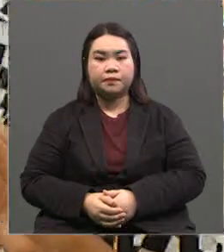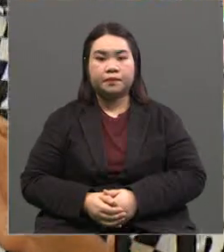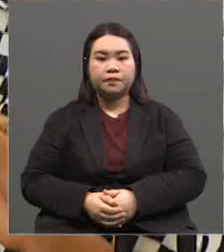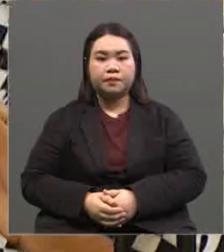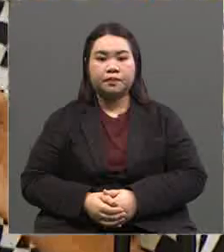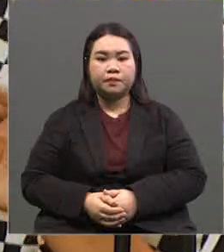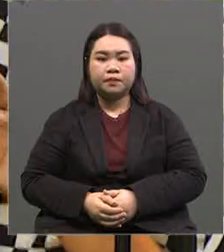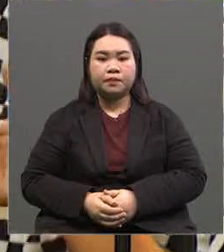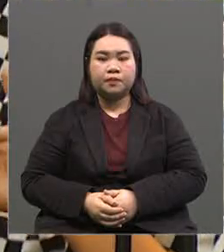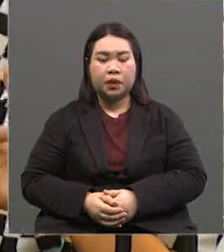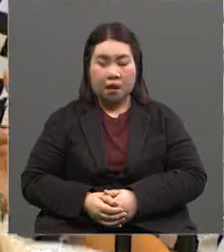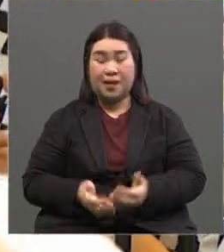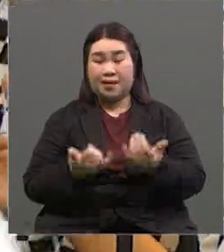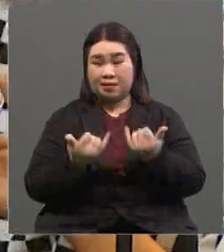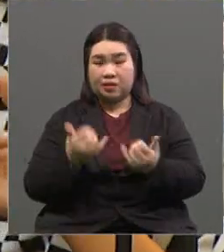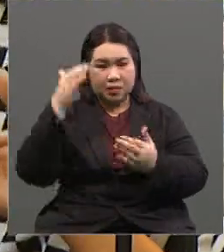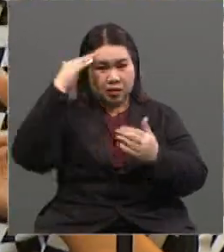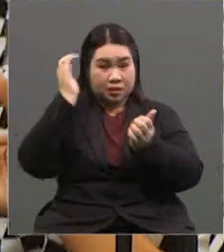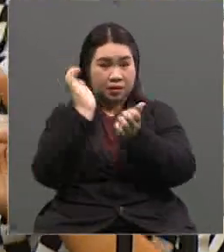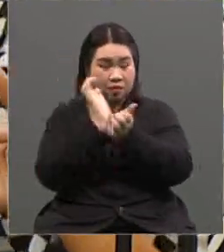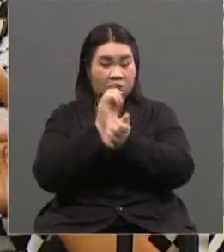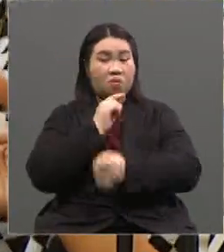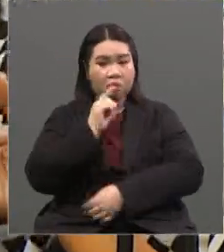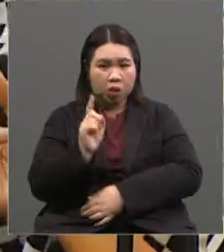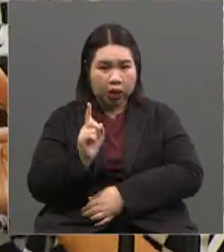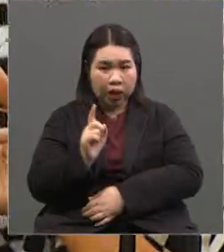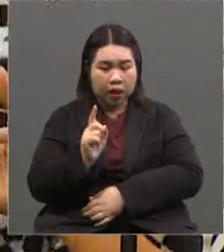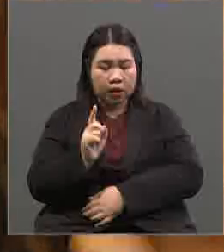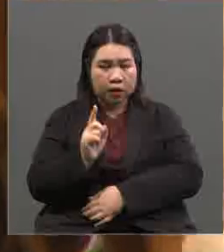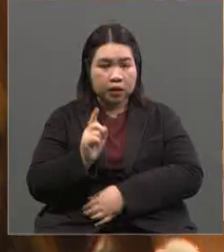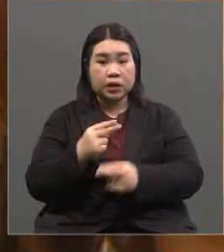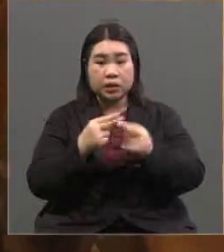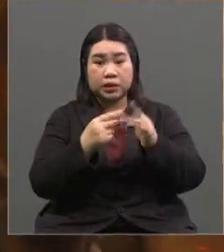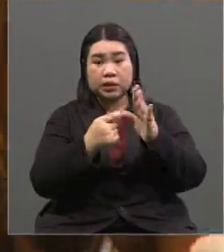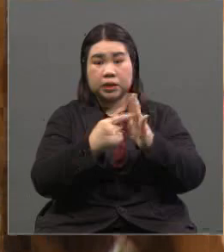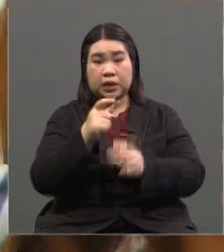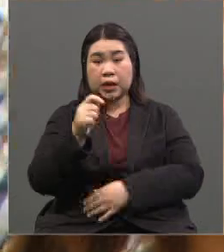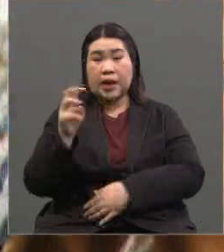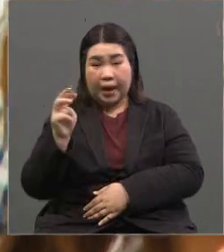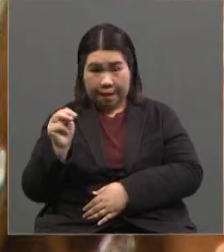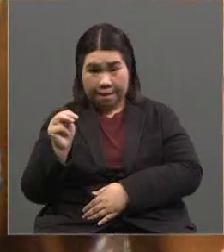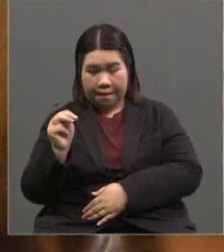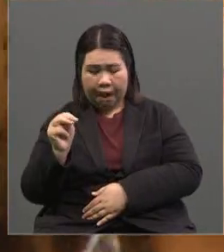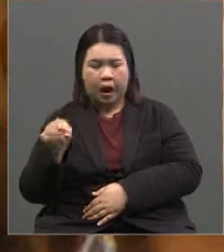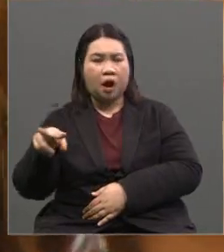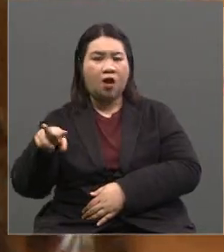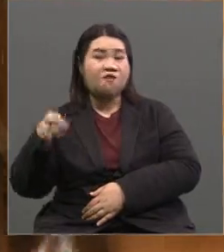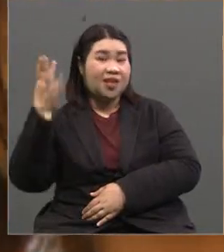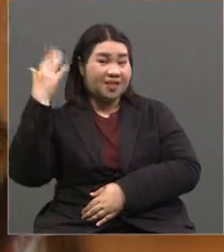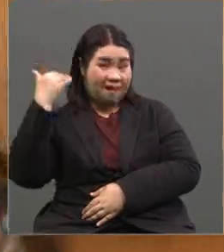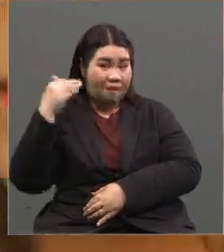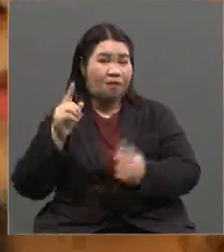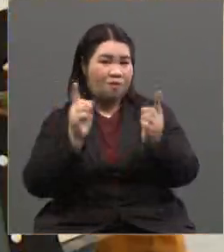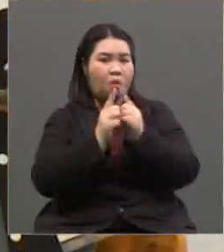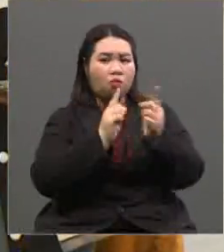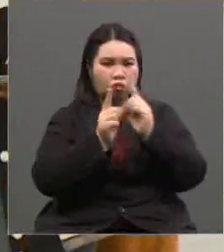นอกจากนี้ครับพลตำรวจเอกสุรเชษฐ์ยังระบุว่าการเข้าพบแอมของพันตำรวจโทวิทูลอดีตสามีเนี่ยนะครับมีความ